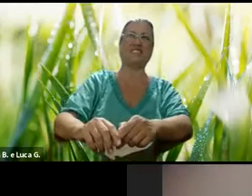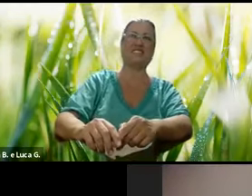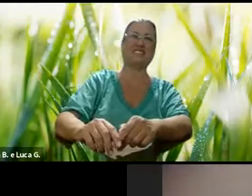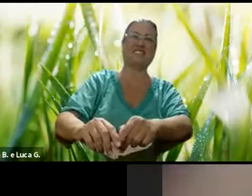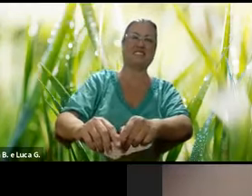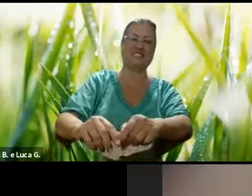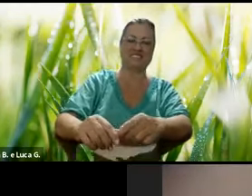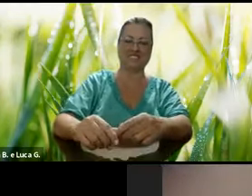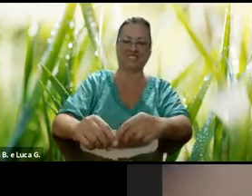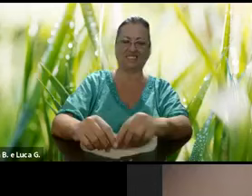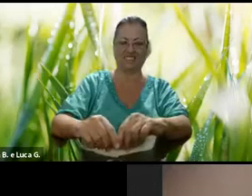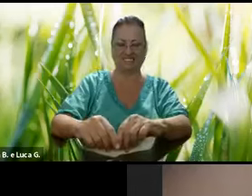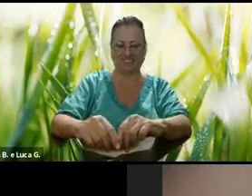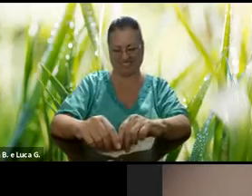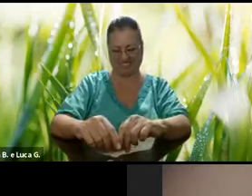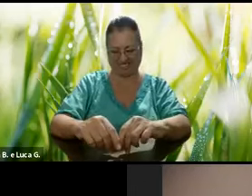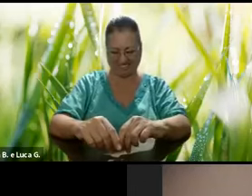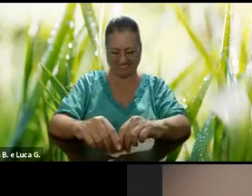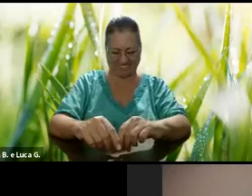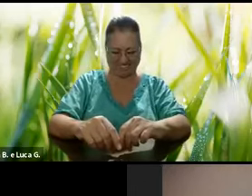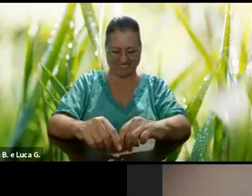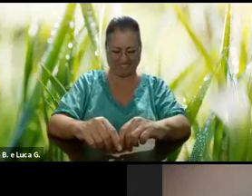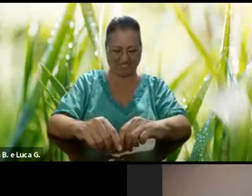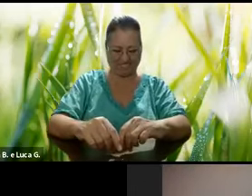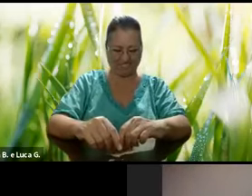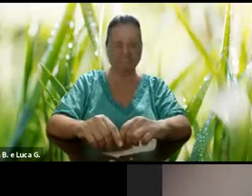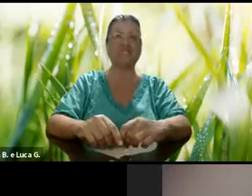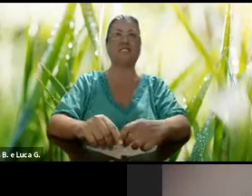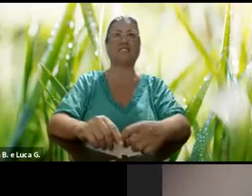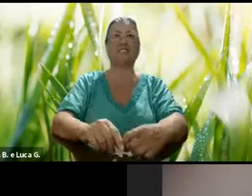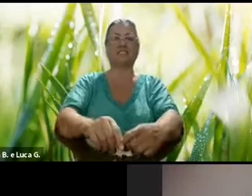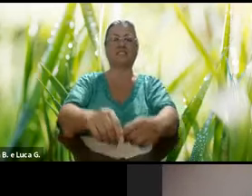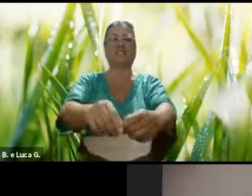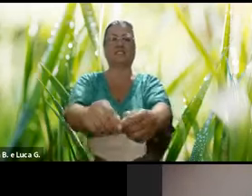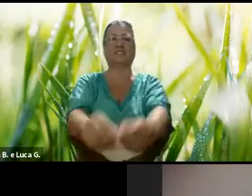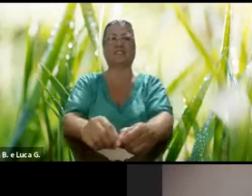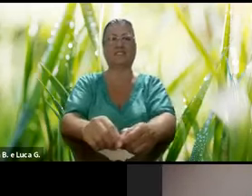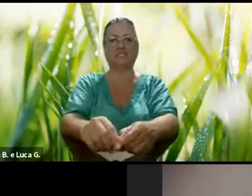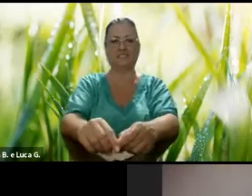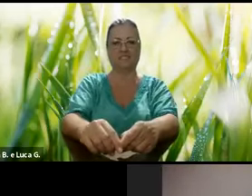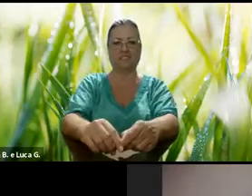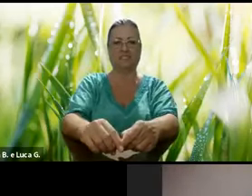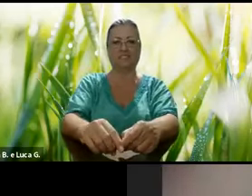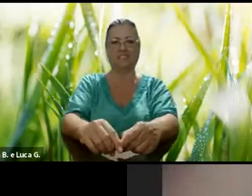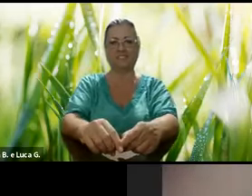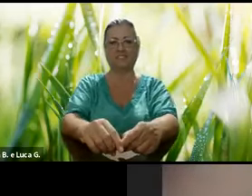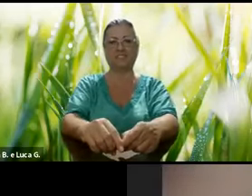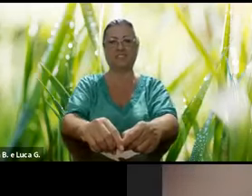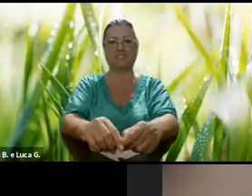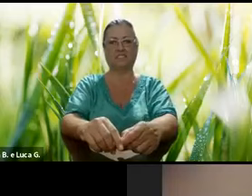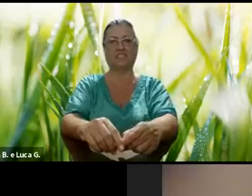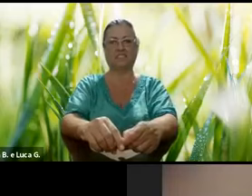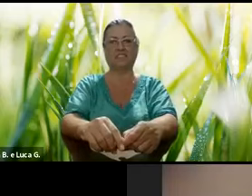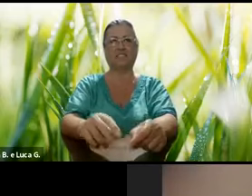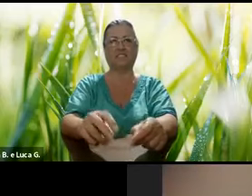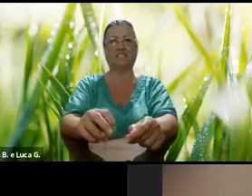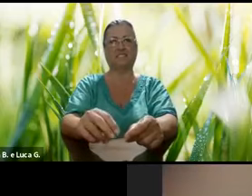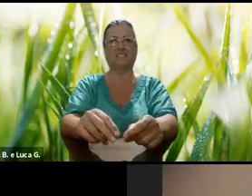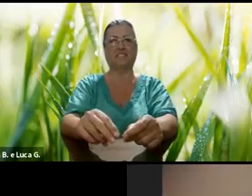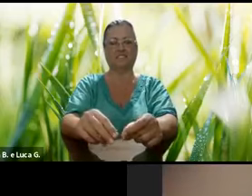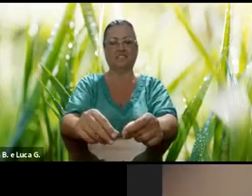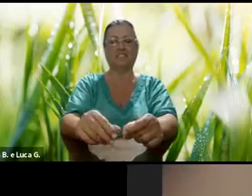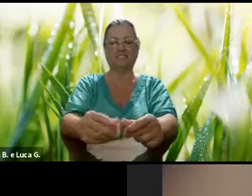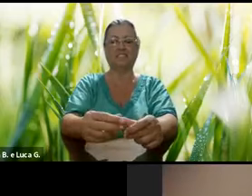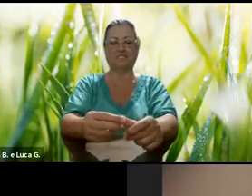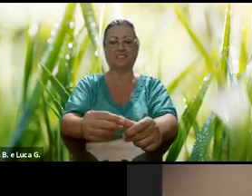Sì, io prima, quando tu hai detto che riferito al fatto che dipende da